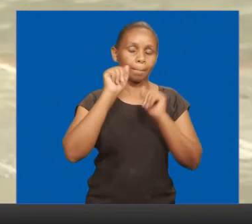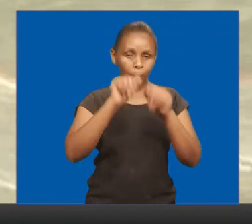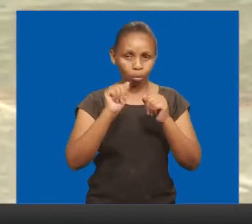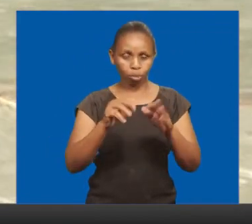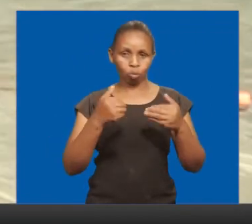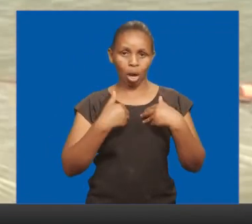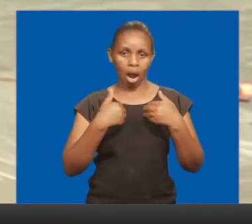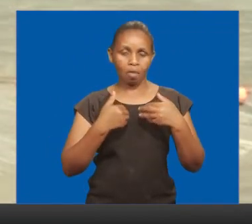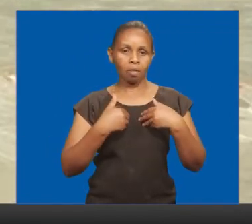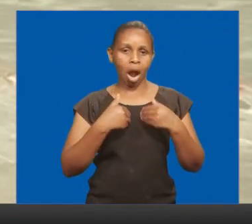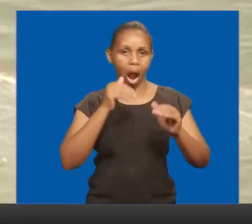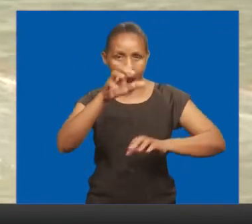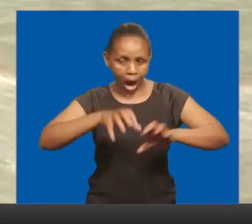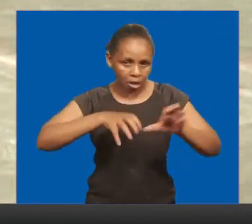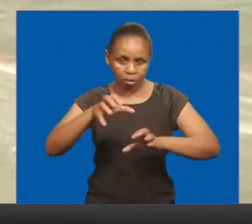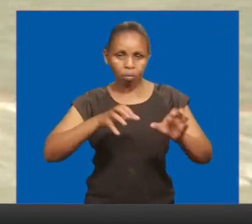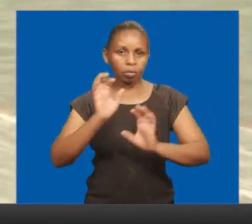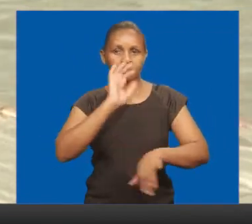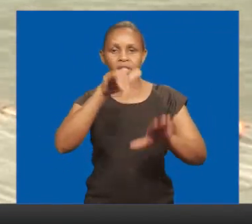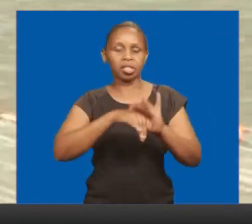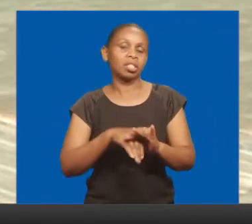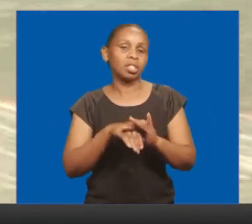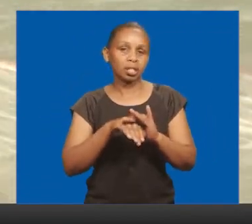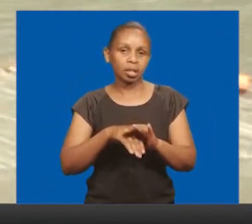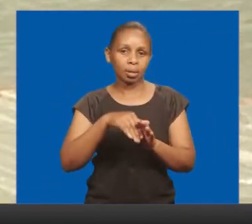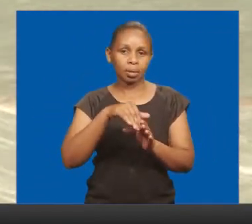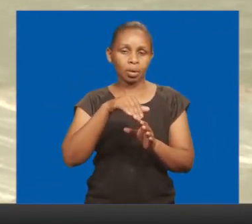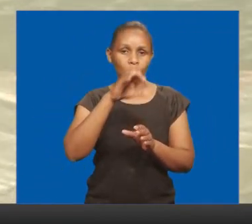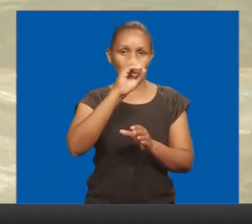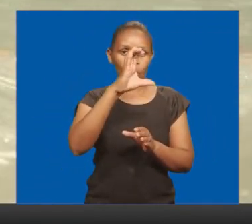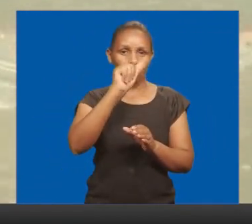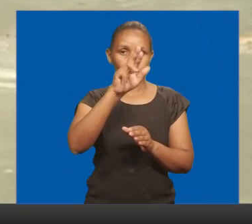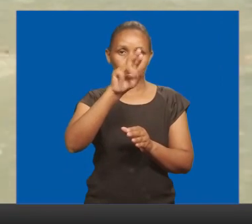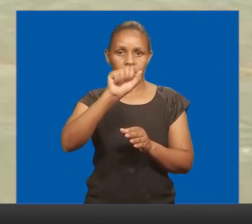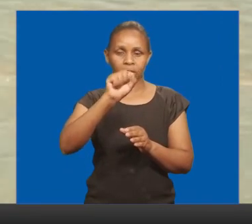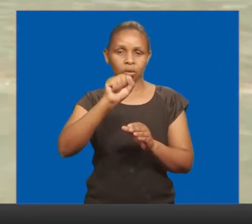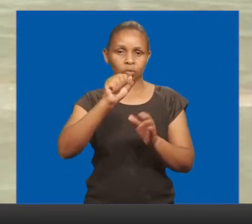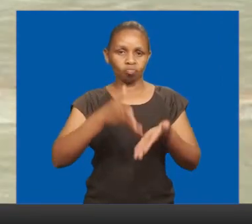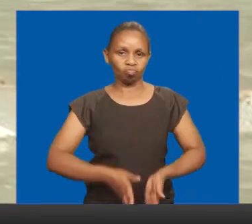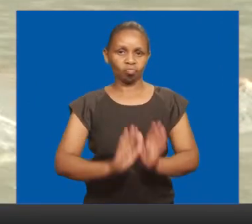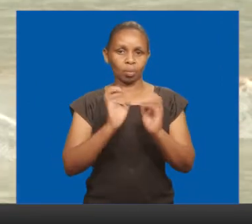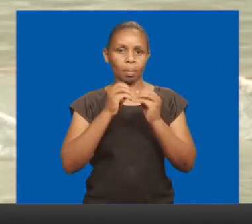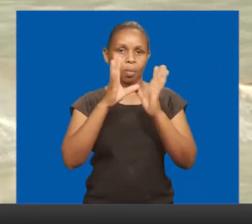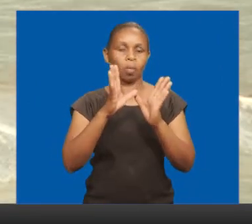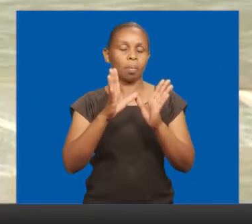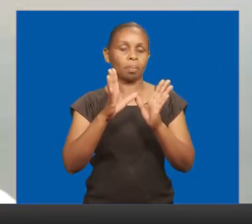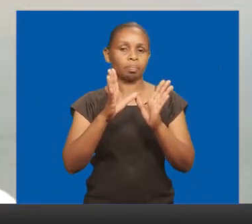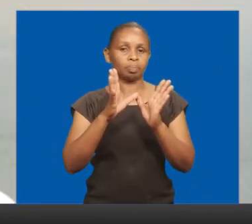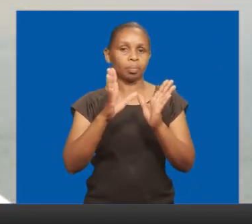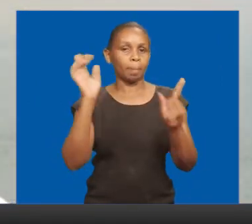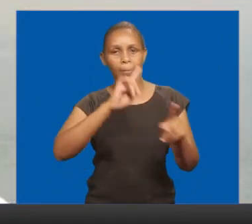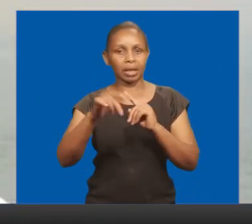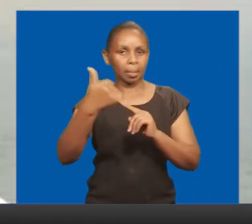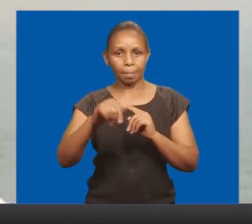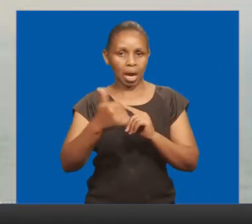viumbe vya Bahari kuzalisha Zaidi ingawa chombo Cha MV vuma hakijatoa nafasi Hiyo